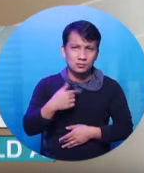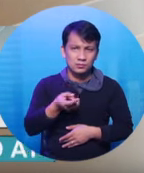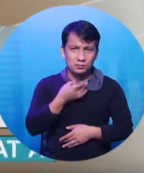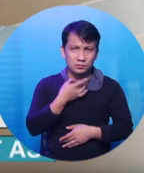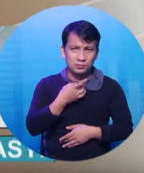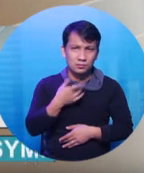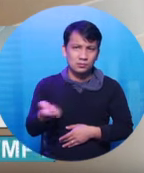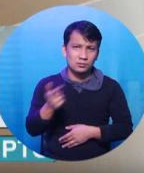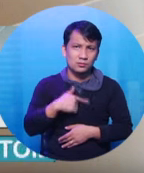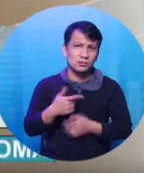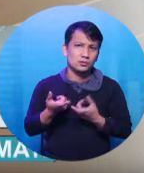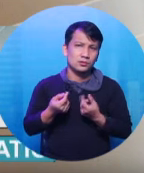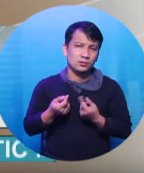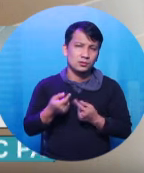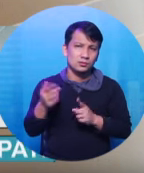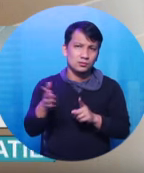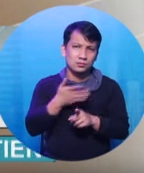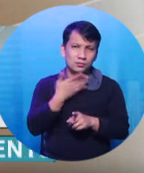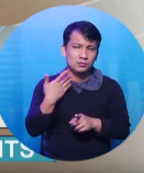niyang